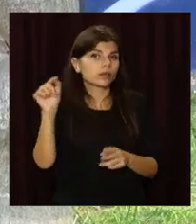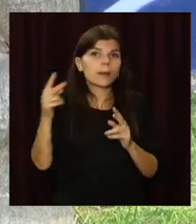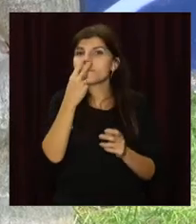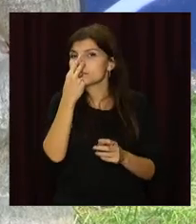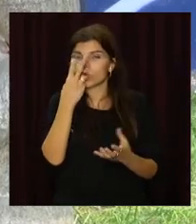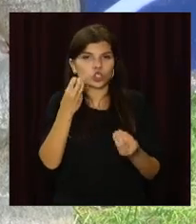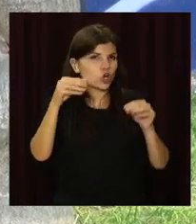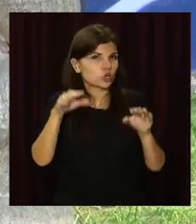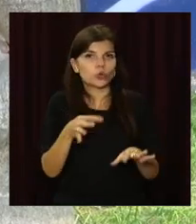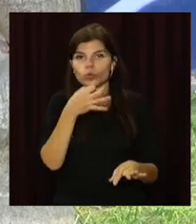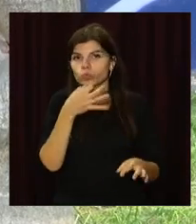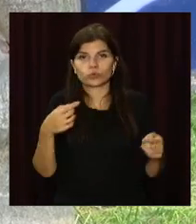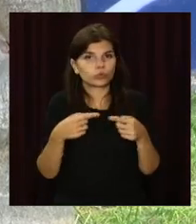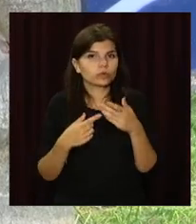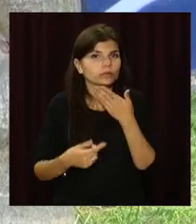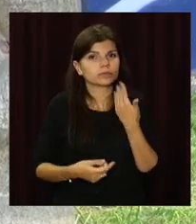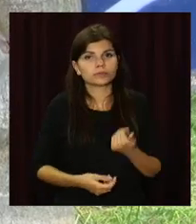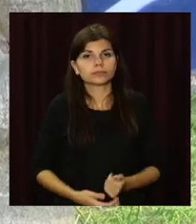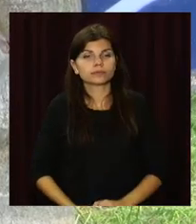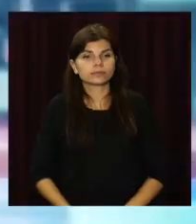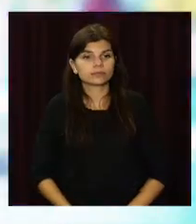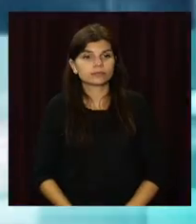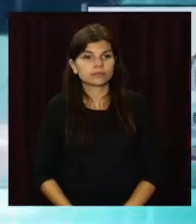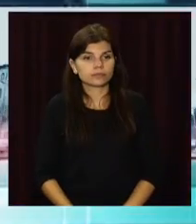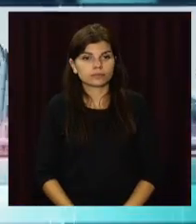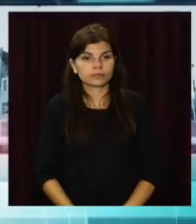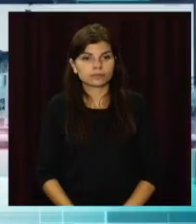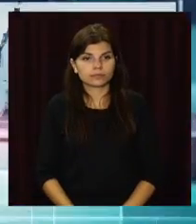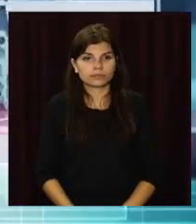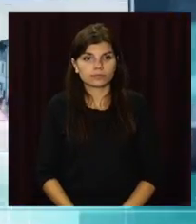Івашинов, Open News, телеканал «Відкритий».